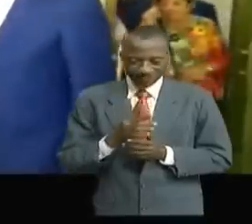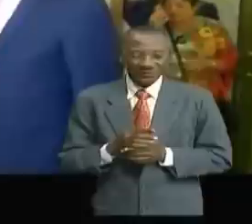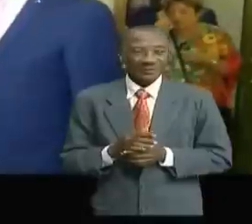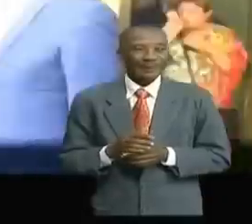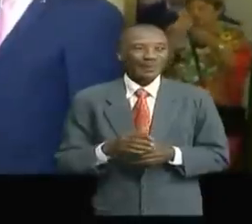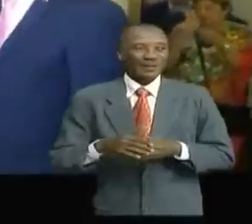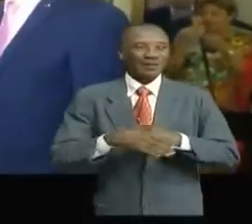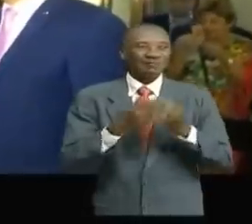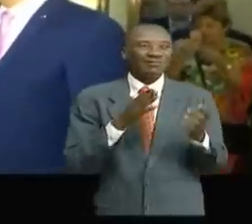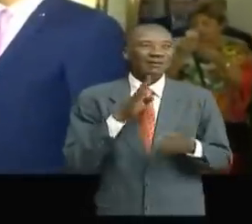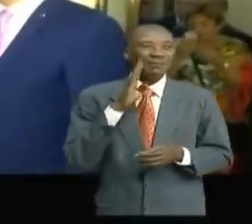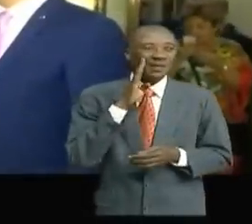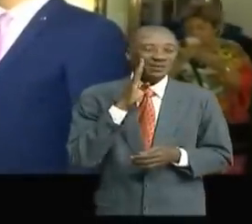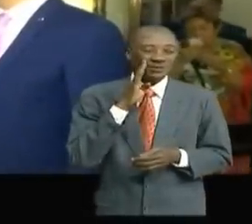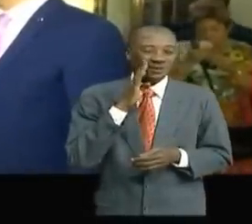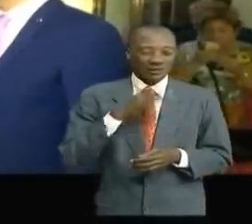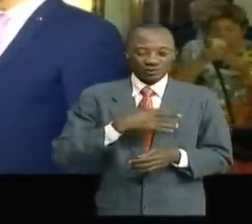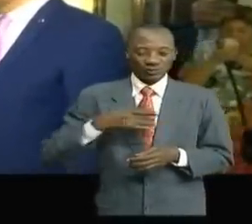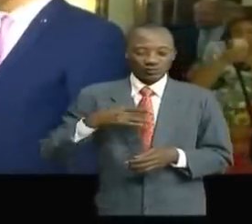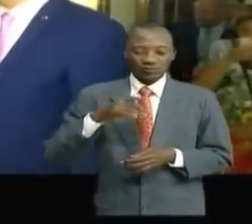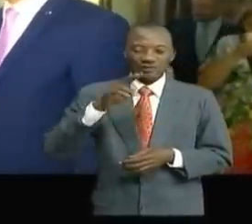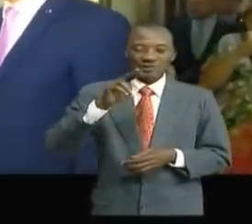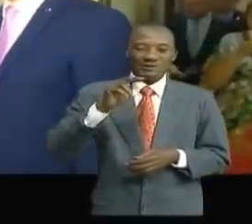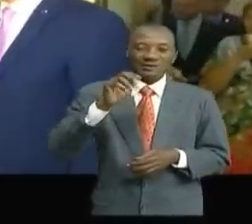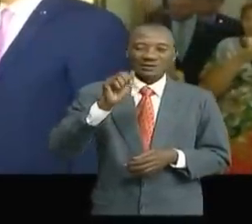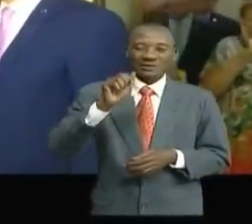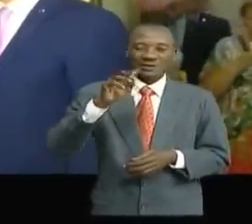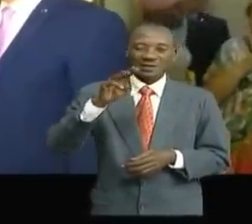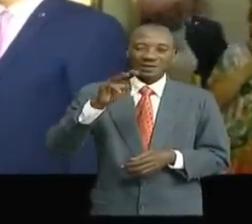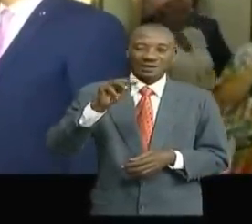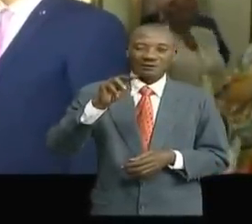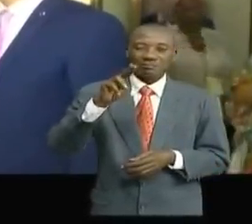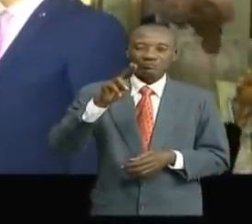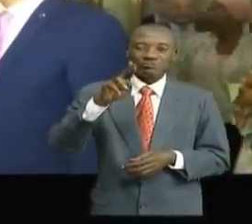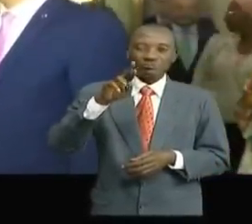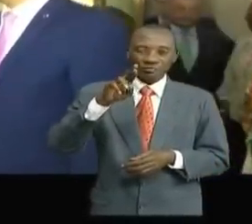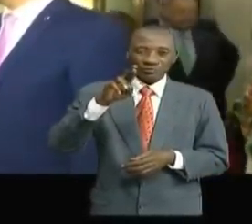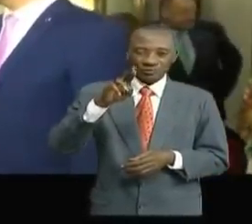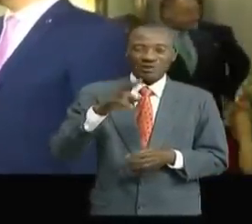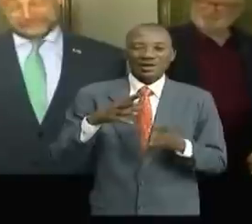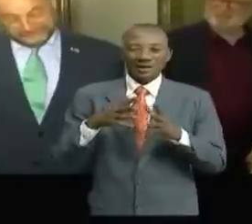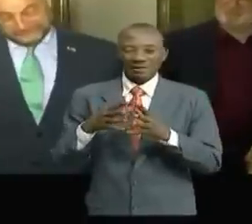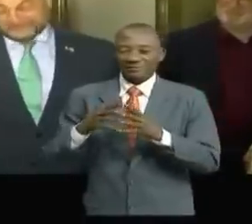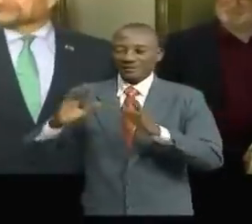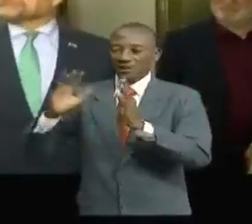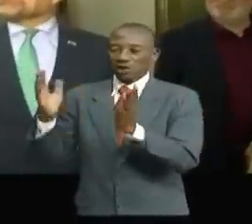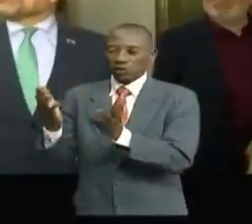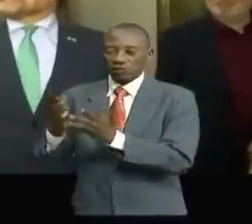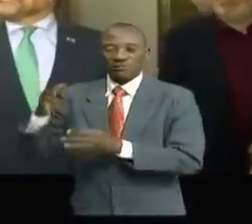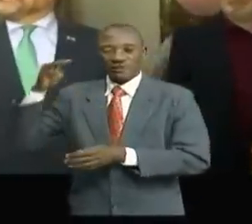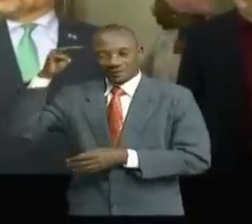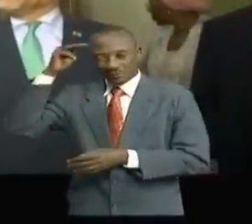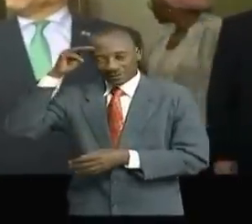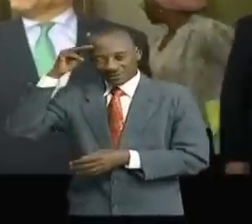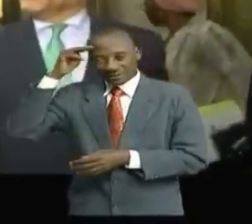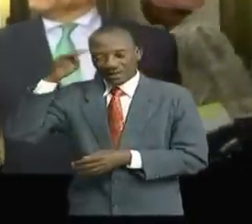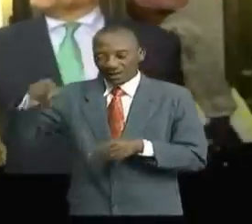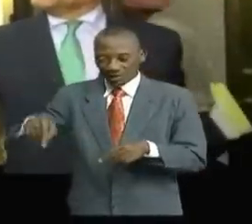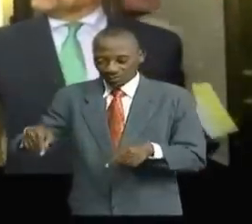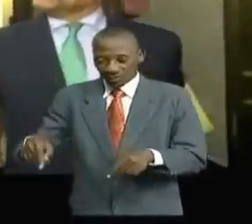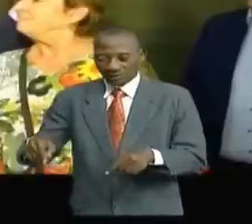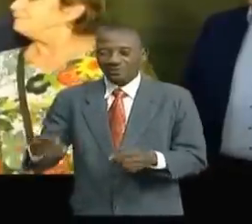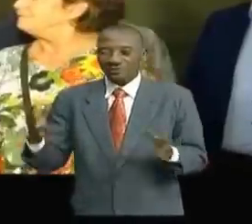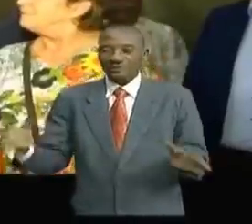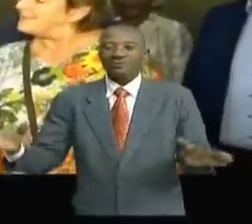de Namur et la municipalité kinoise de Massina en République démocratique du Congo était au cœur des échanges que